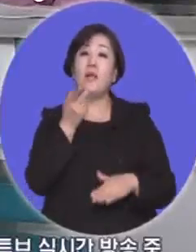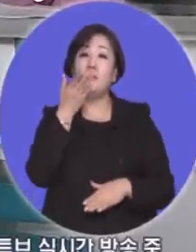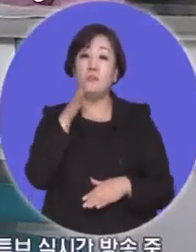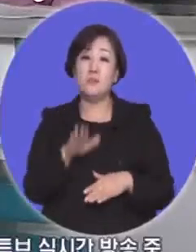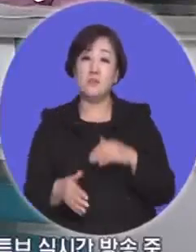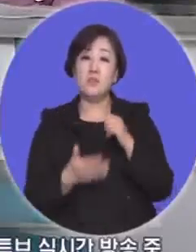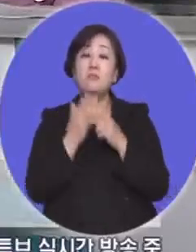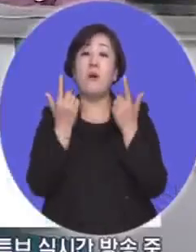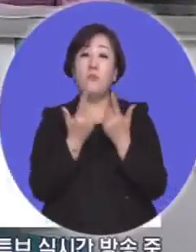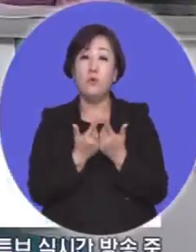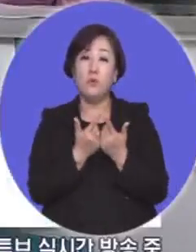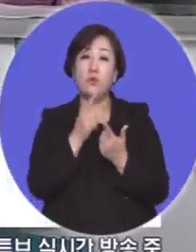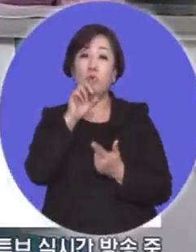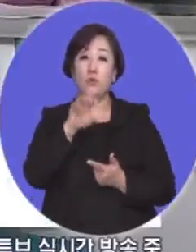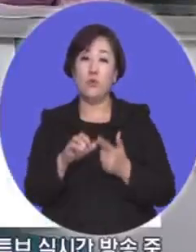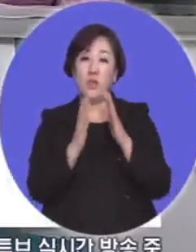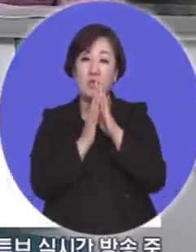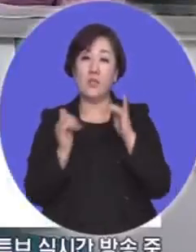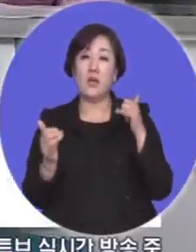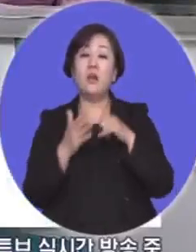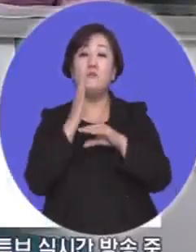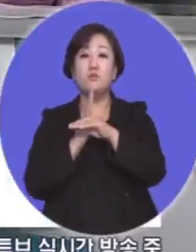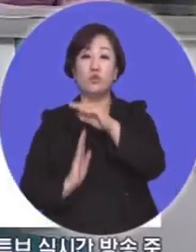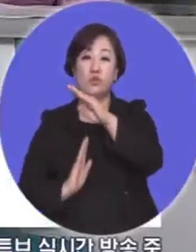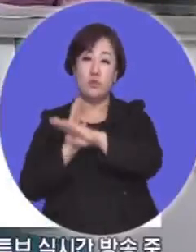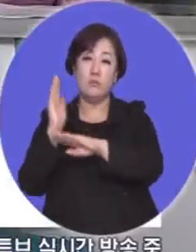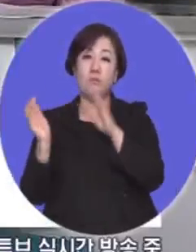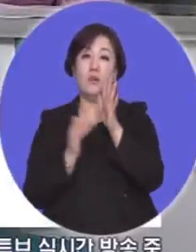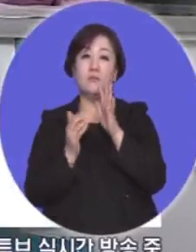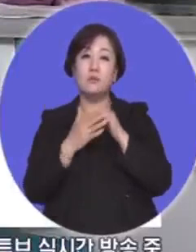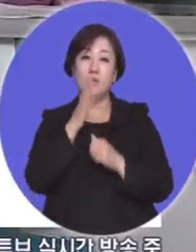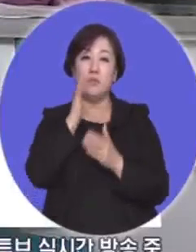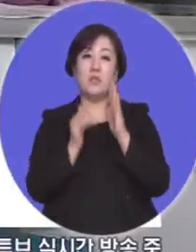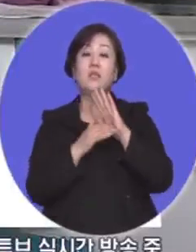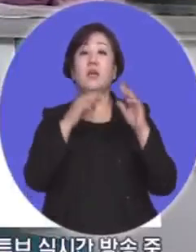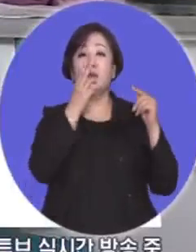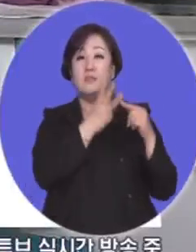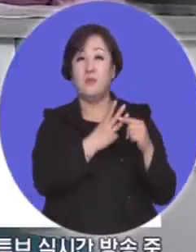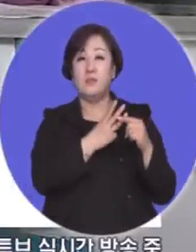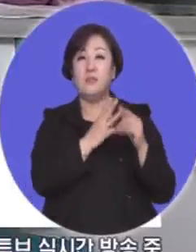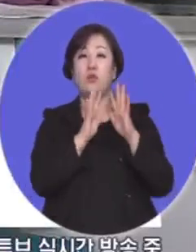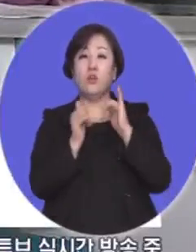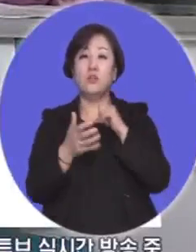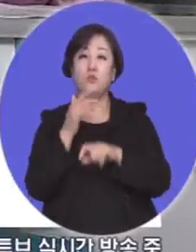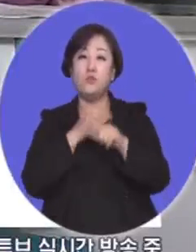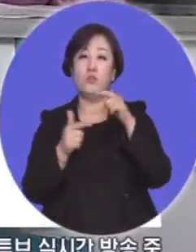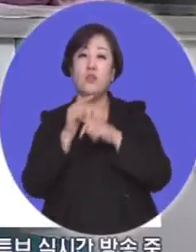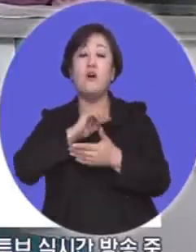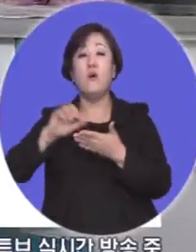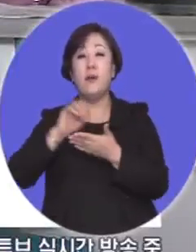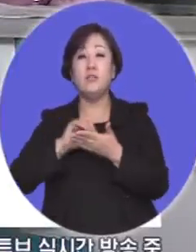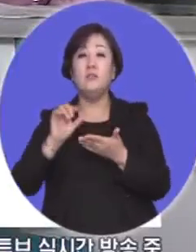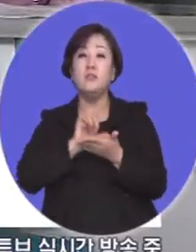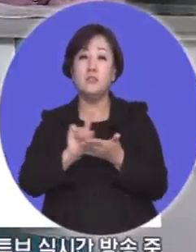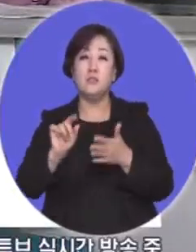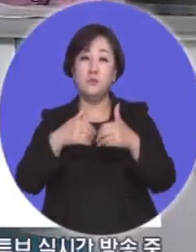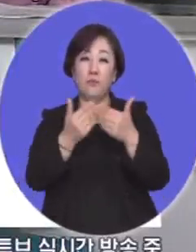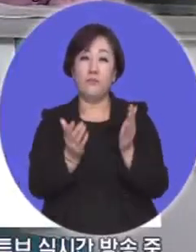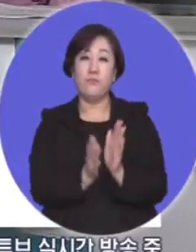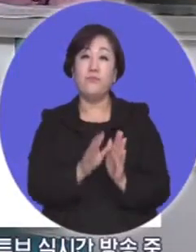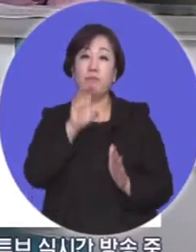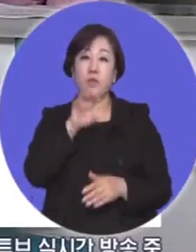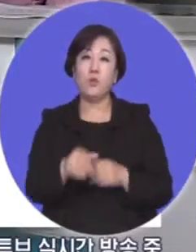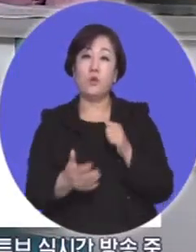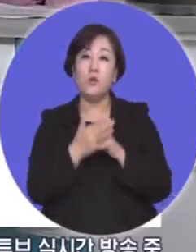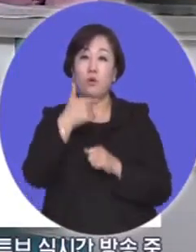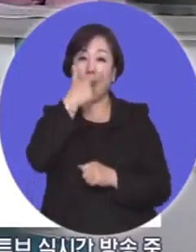됐지만요. 북구 인구가 중구 인구를 넘어서면서 울산에서 세 번째로 인구수가 많은 자치구가 예. 됐습니다. 네,